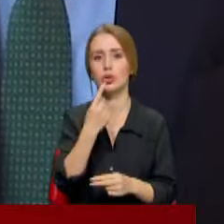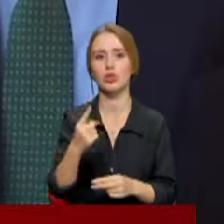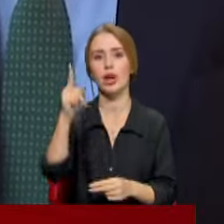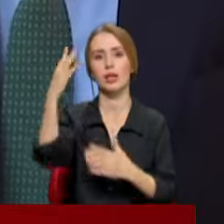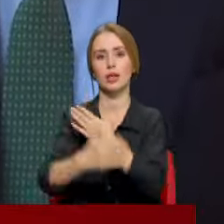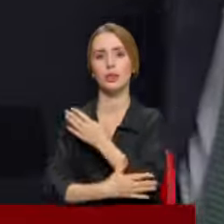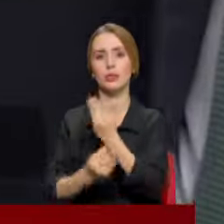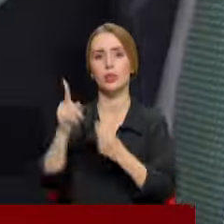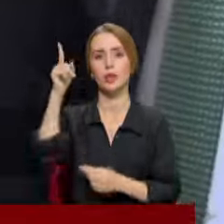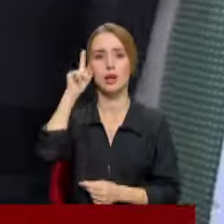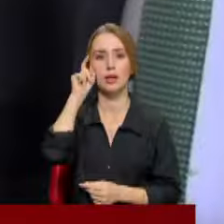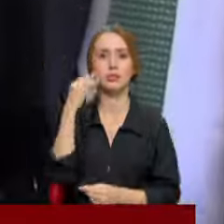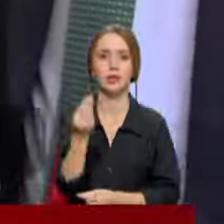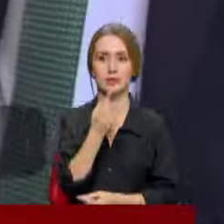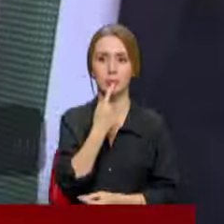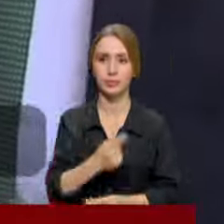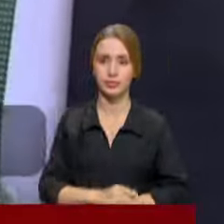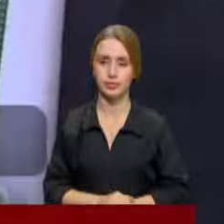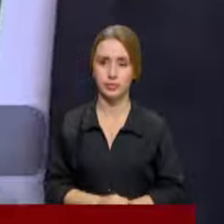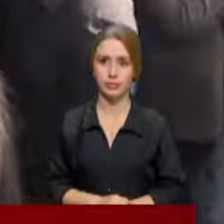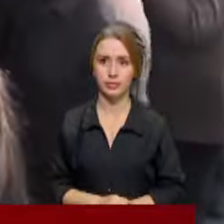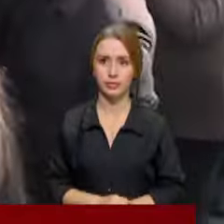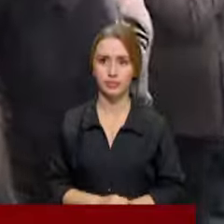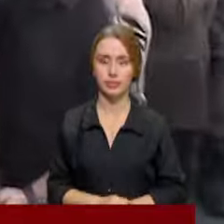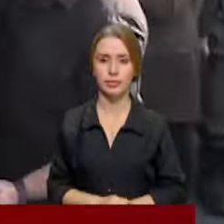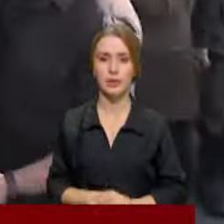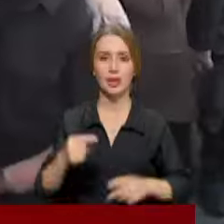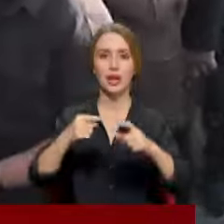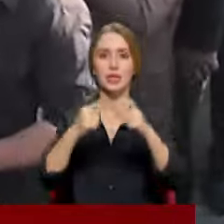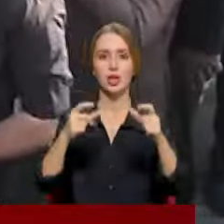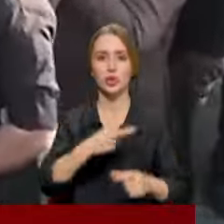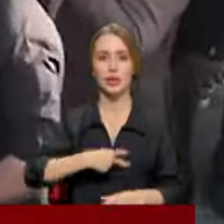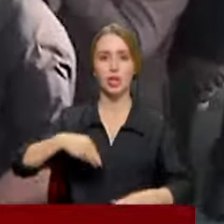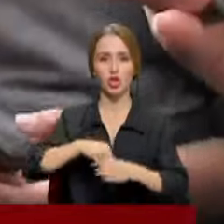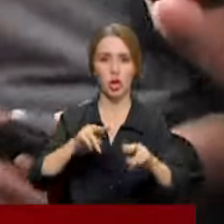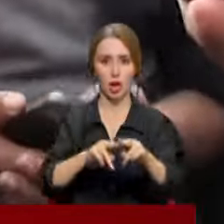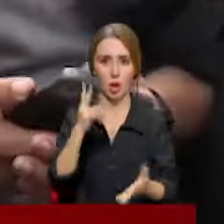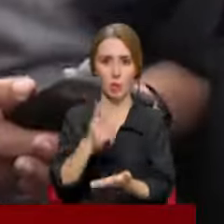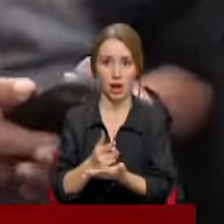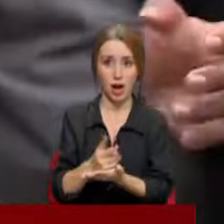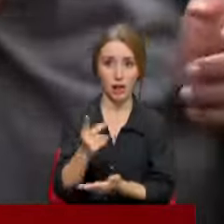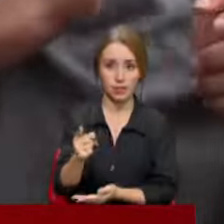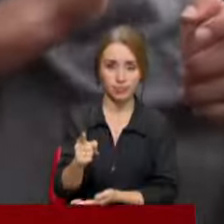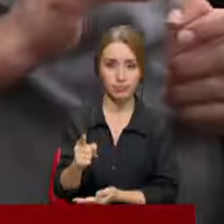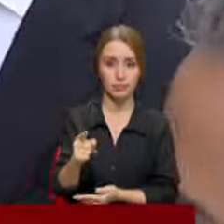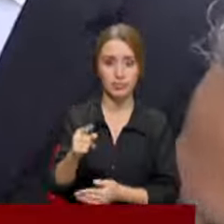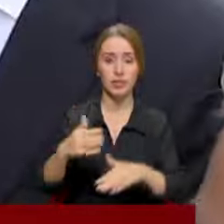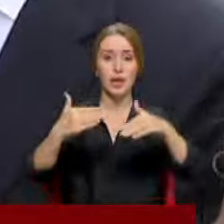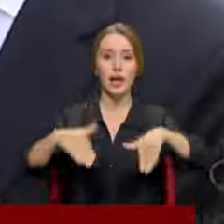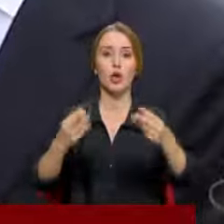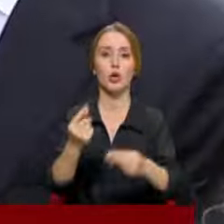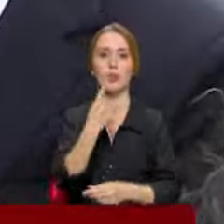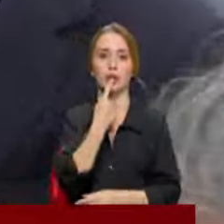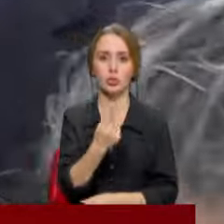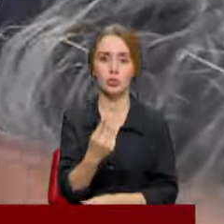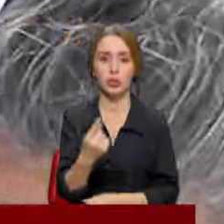olsun, Allah akıl versin. Güzel bir Mardin anısı olsun. Esenyurt Belediyesi'ndeki kayyum kararıyla ortaya atılan önü kesilmek isteniyor